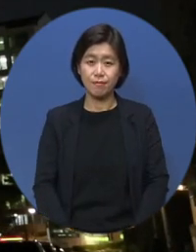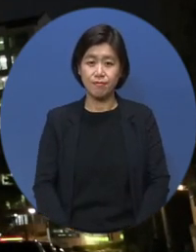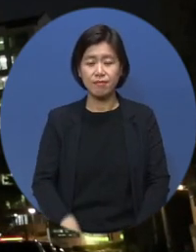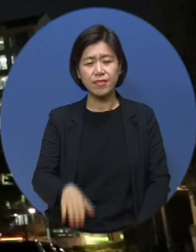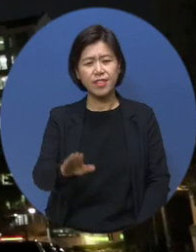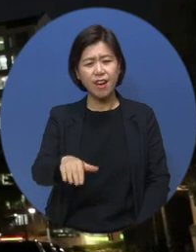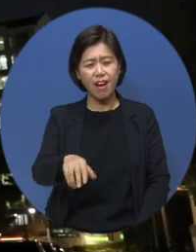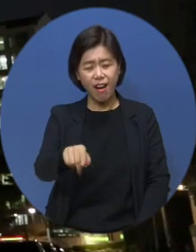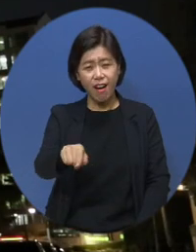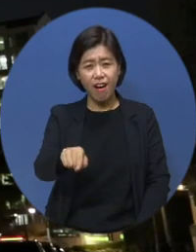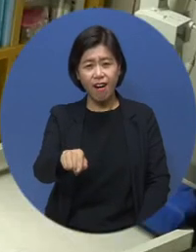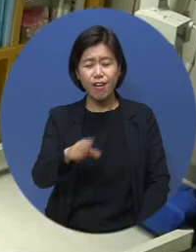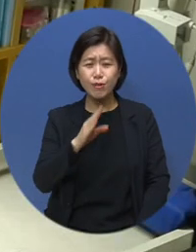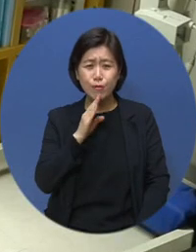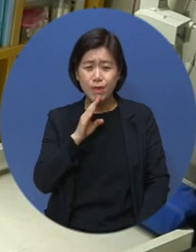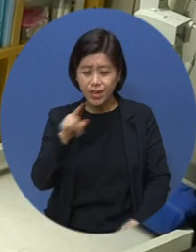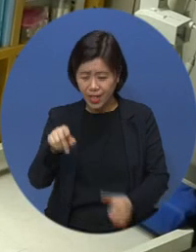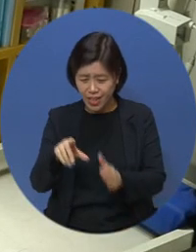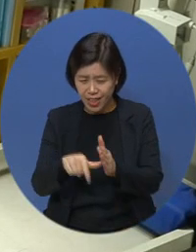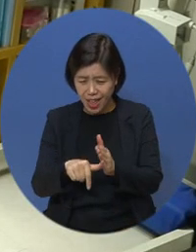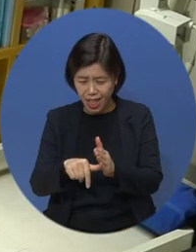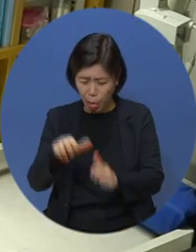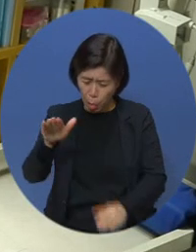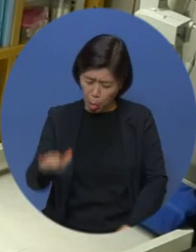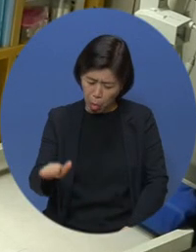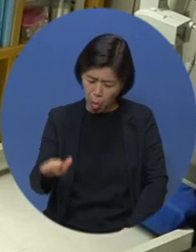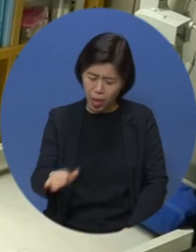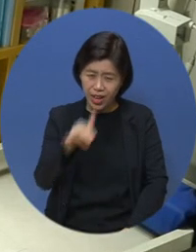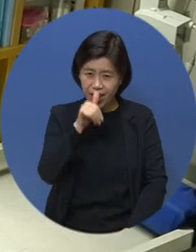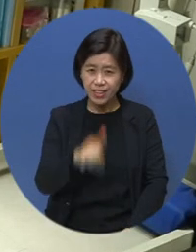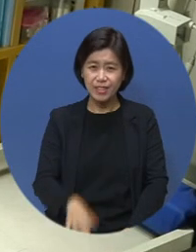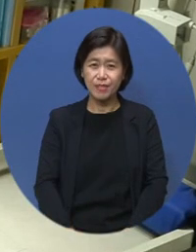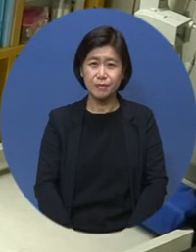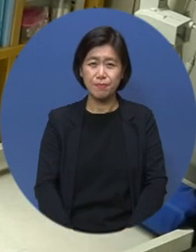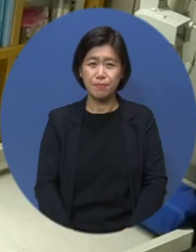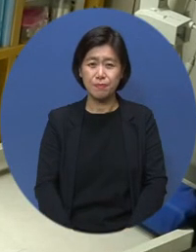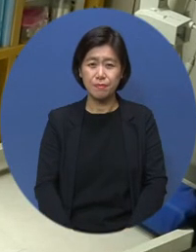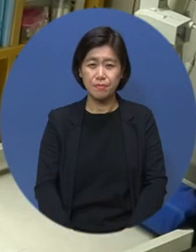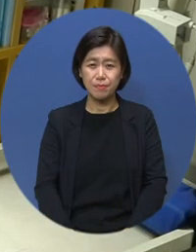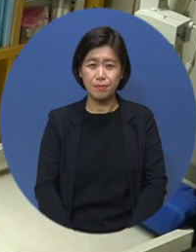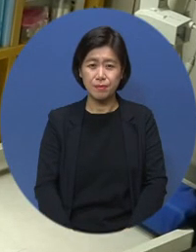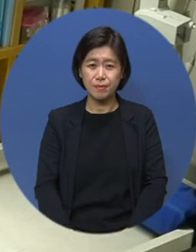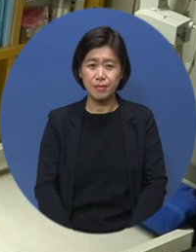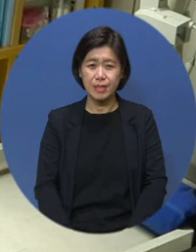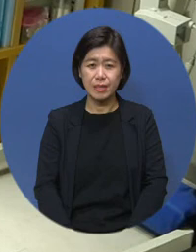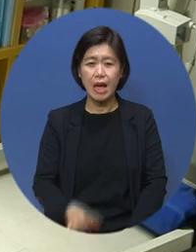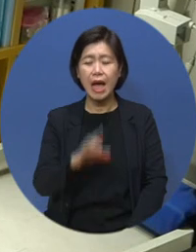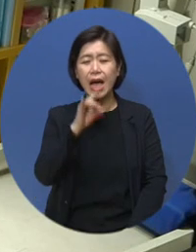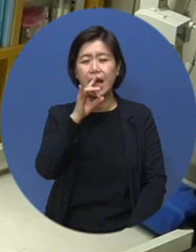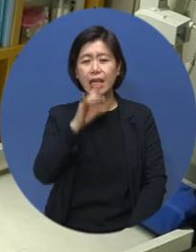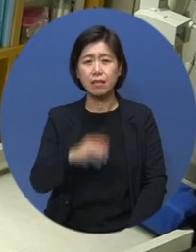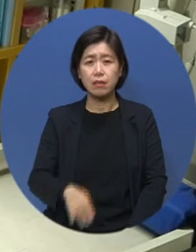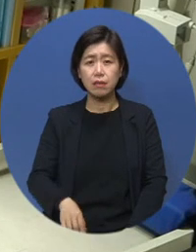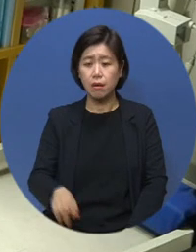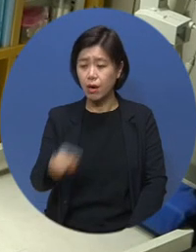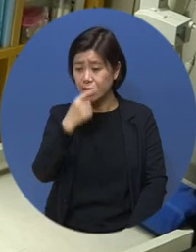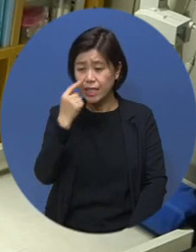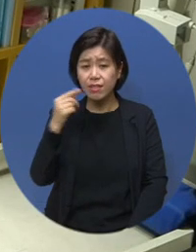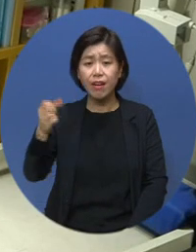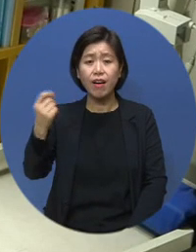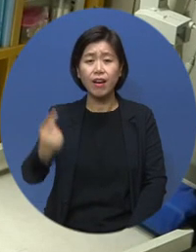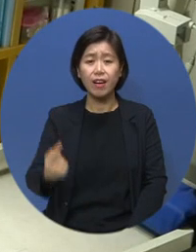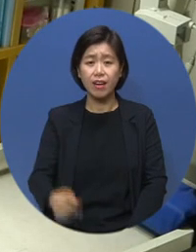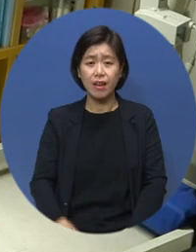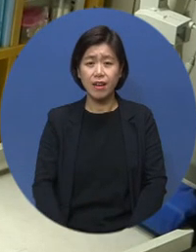진짜 진짜 코딱지 말했다 ct 가 뭐고 짧지만 로버 안될까봐 뭐 친구는 가져봐